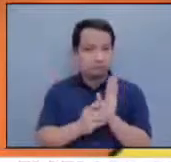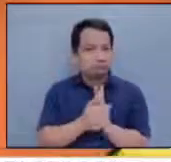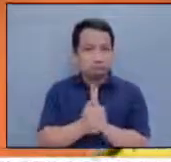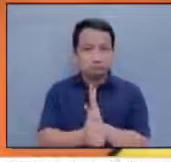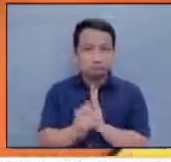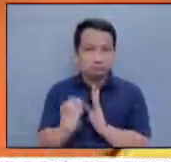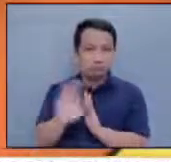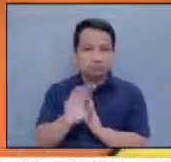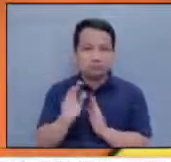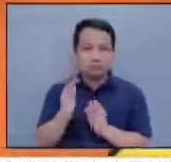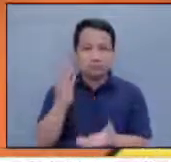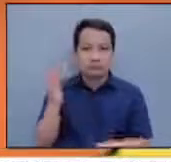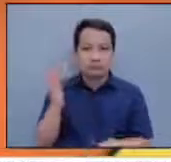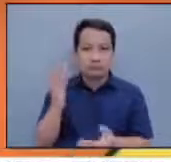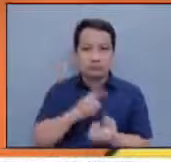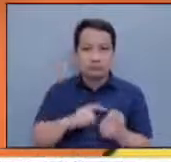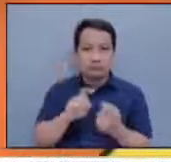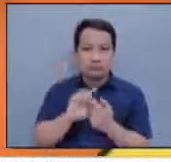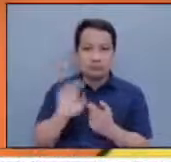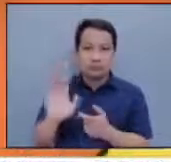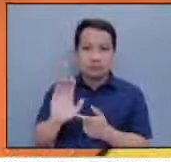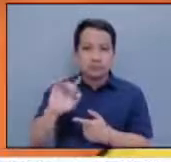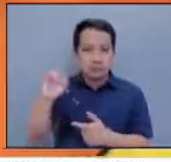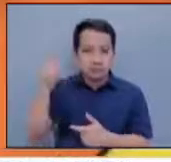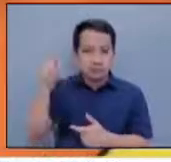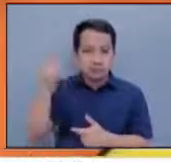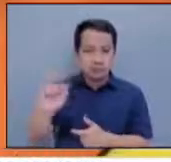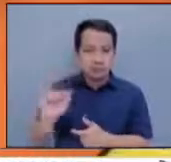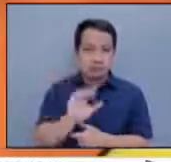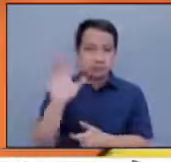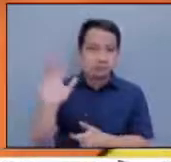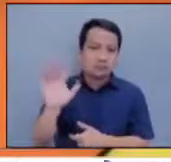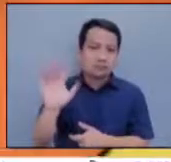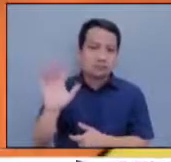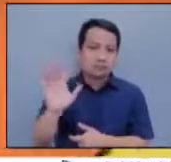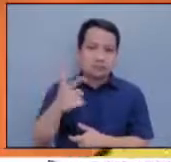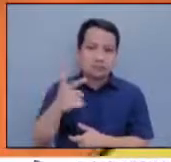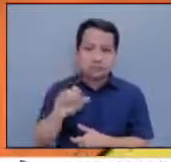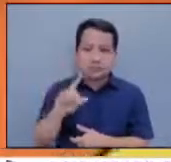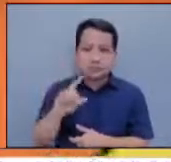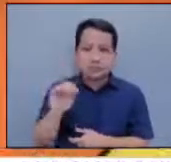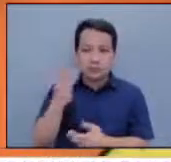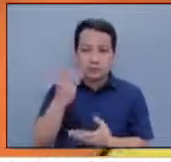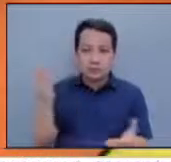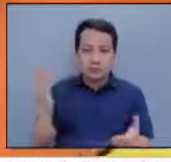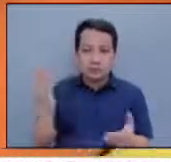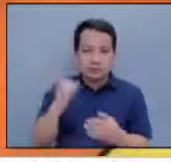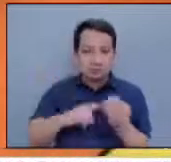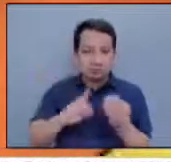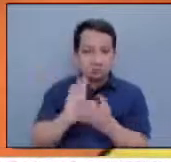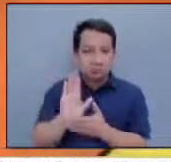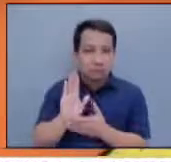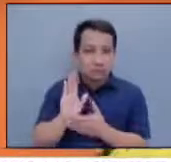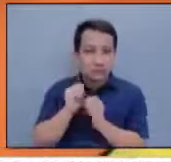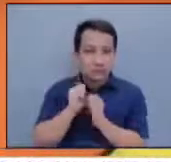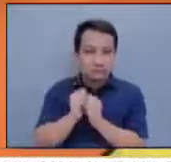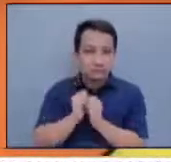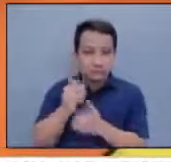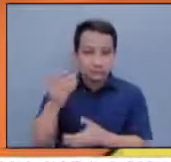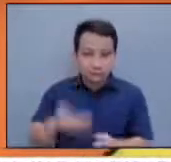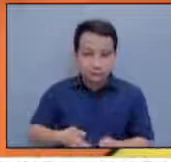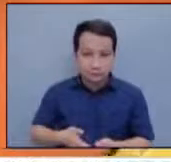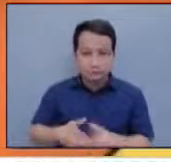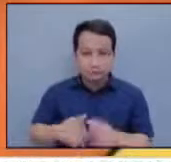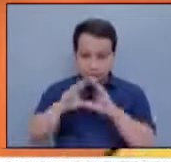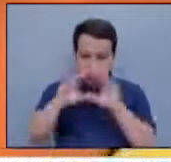larangan. Nakatakdang ganapin po ang First Asia's Golden Icons Awards. And to know more about this, makakausap po natin ang President and